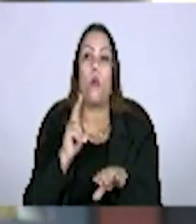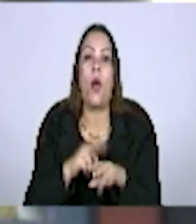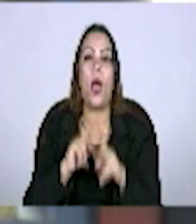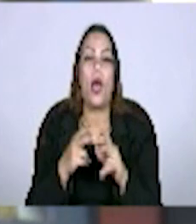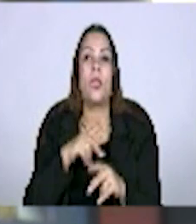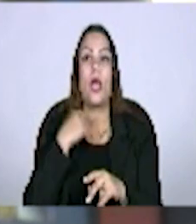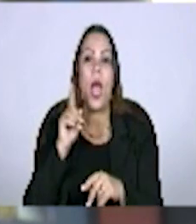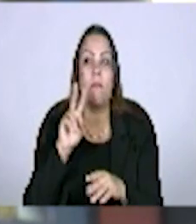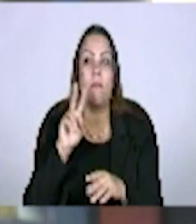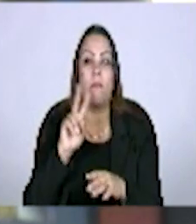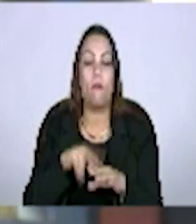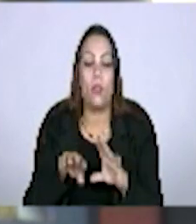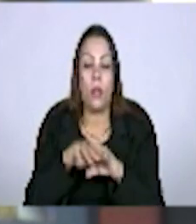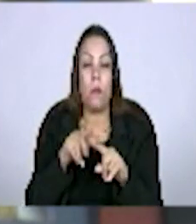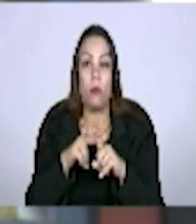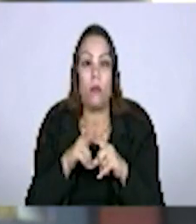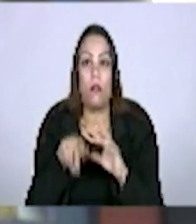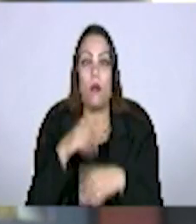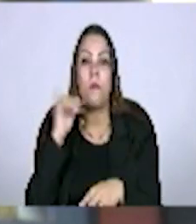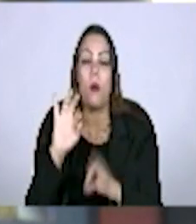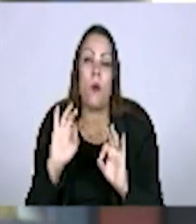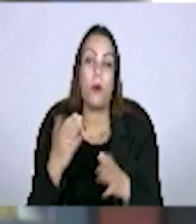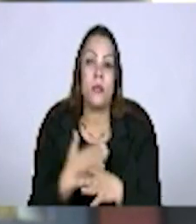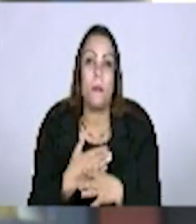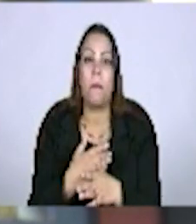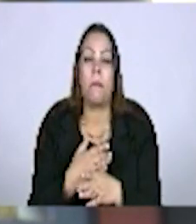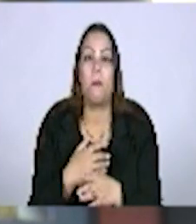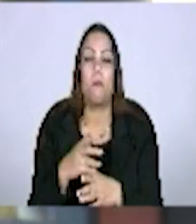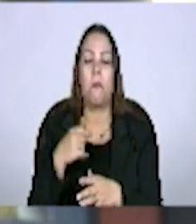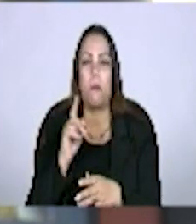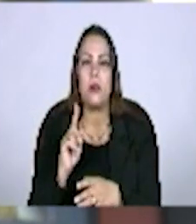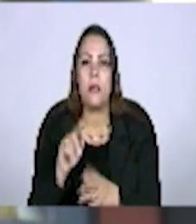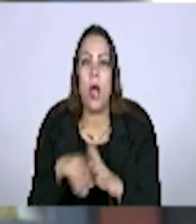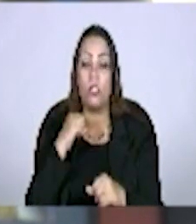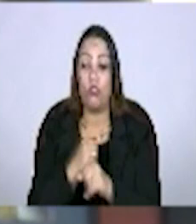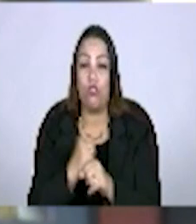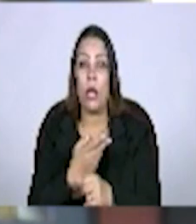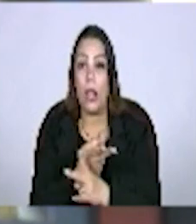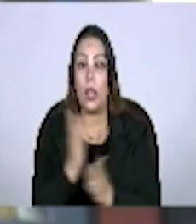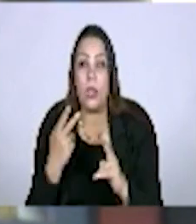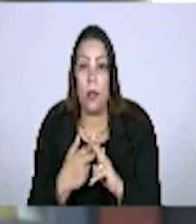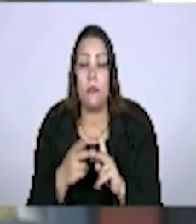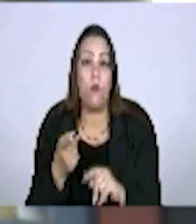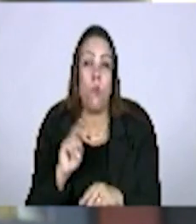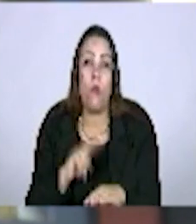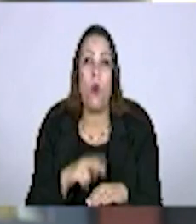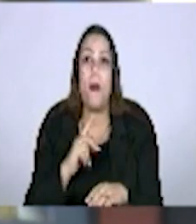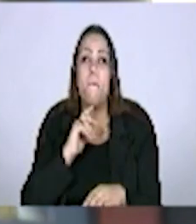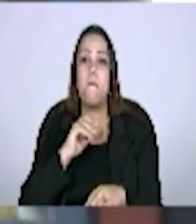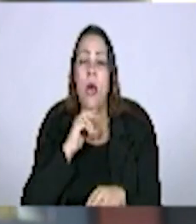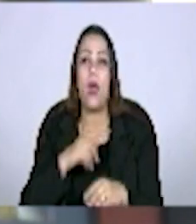ايضا للانتاج ومساله الانتاج دي مساله ضروريه من اجل ليس فقط التشغيل الداخلي وملء